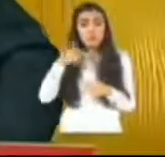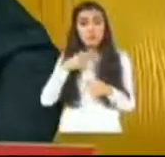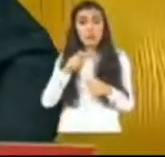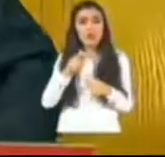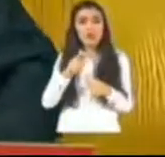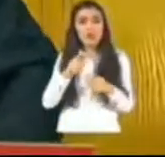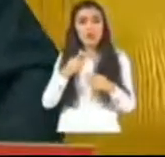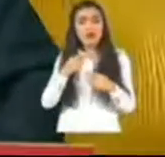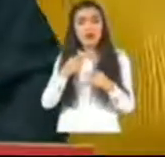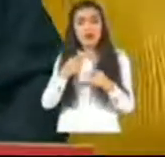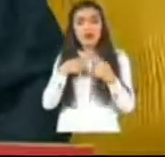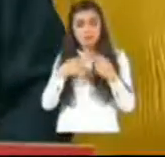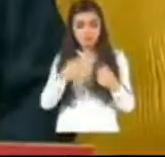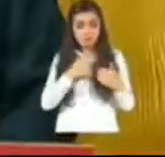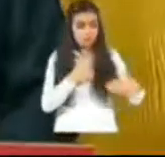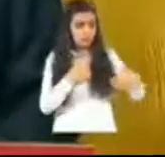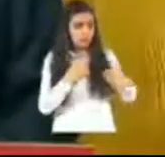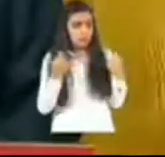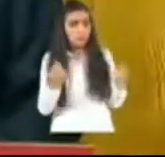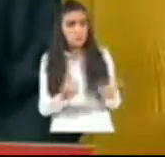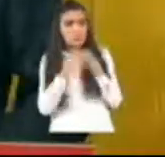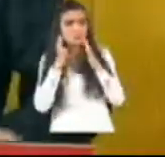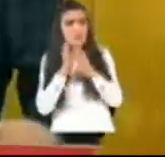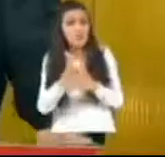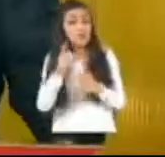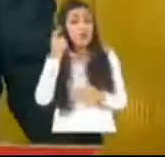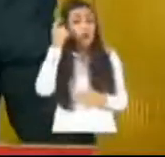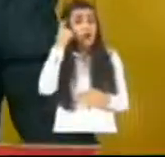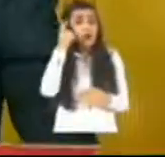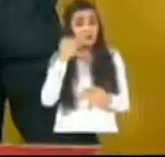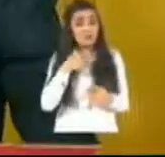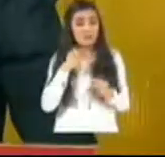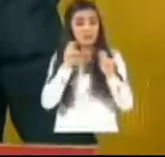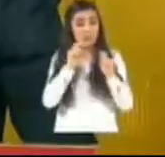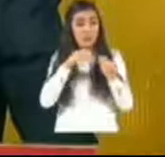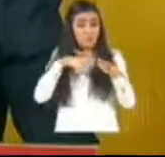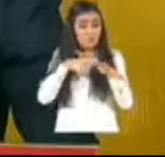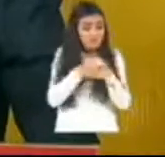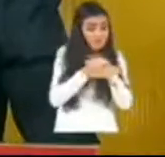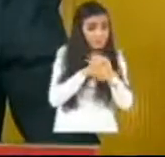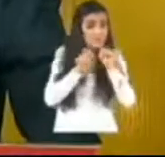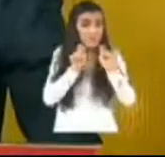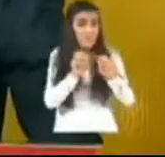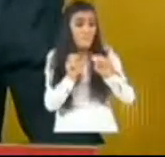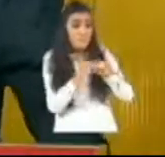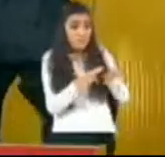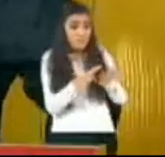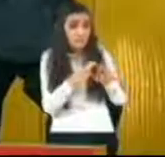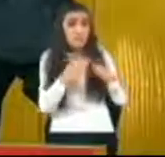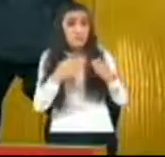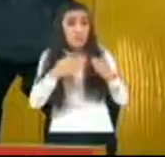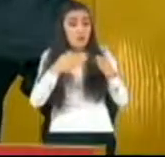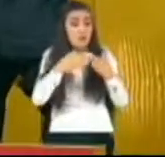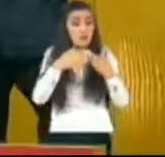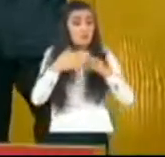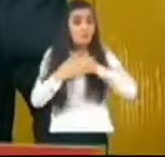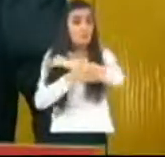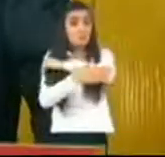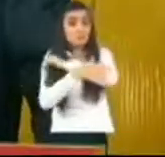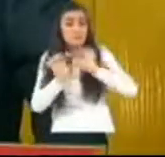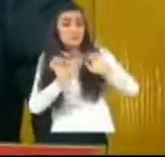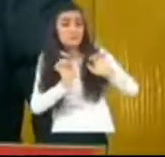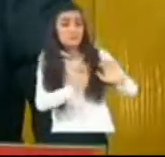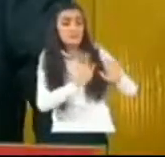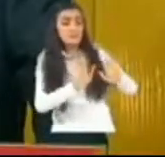aleyhimizde faal halde çalışıyorlardı. Akıllarınca bizi zora sokacaklar, köşeye